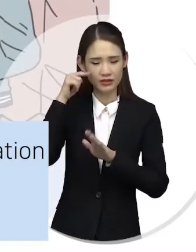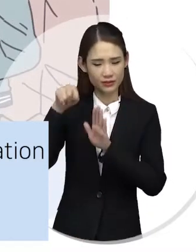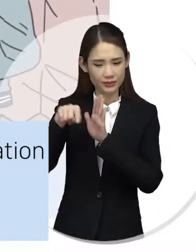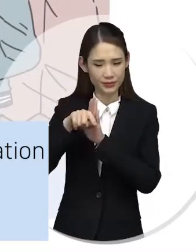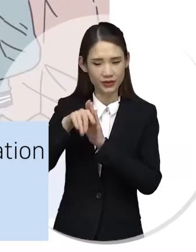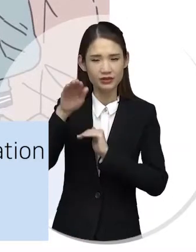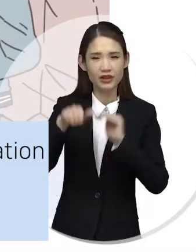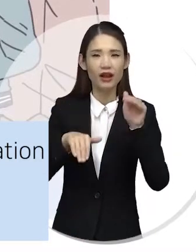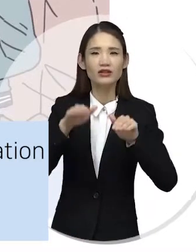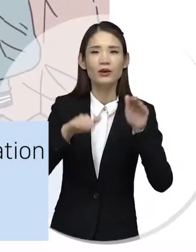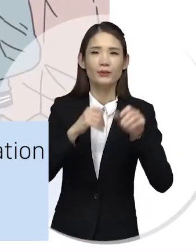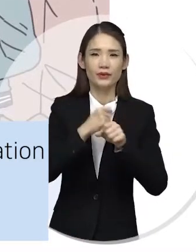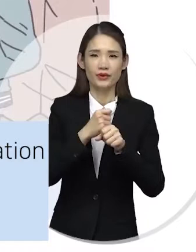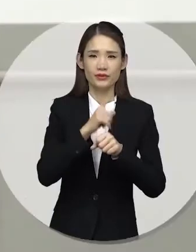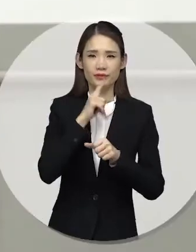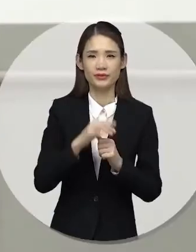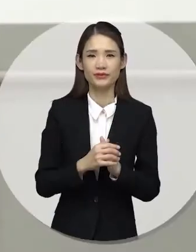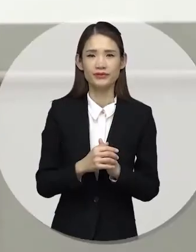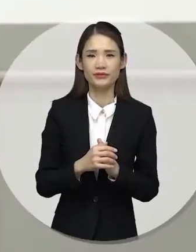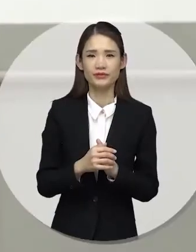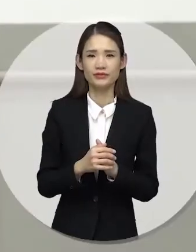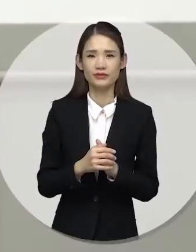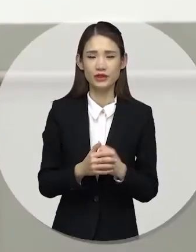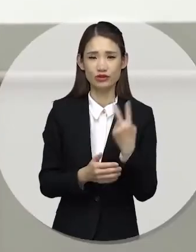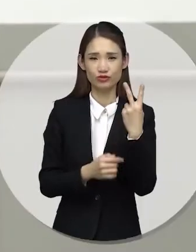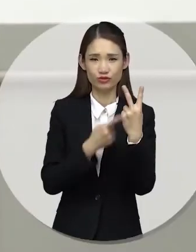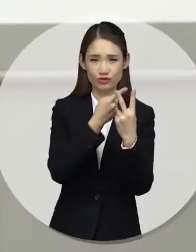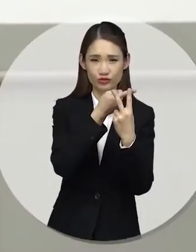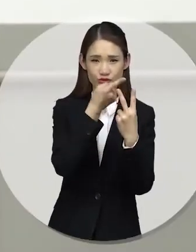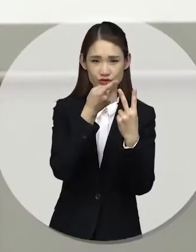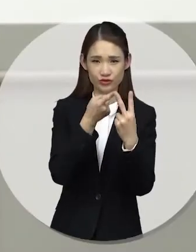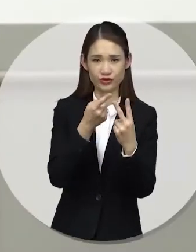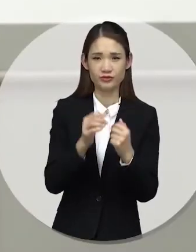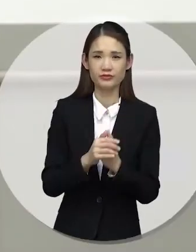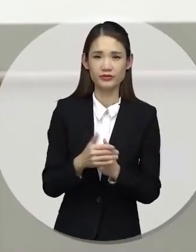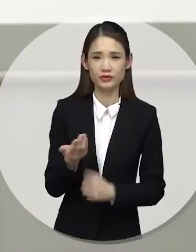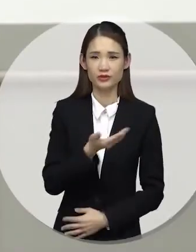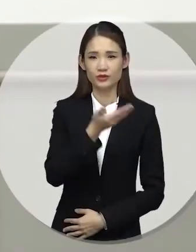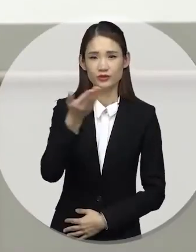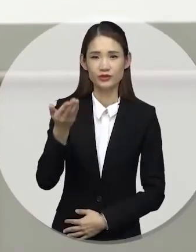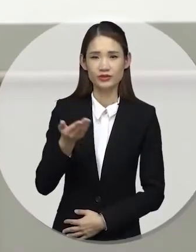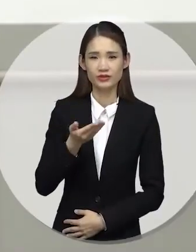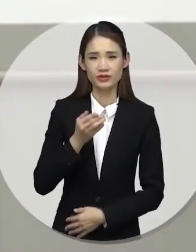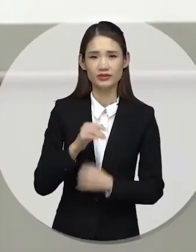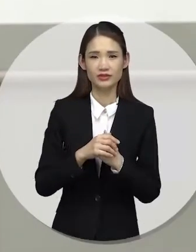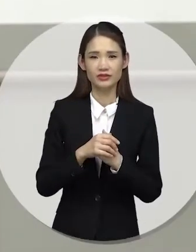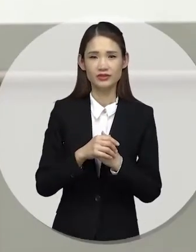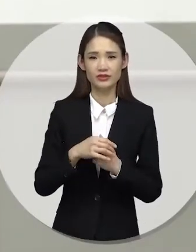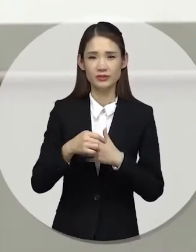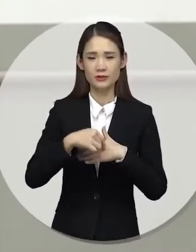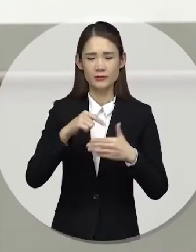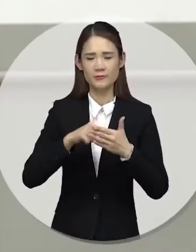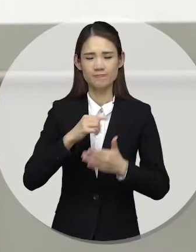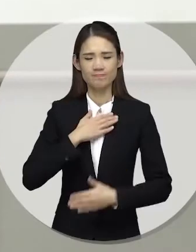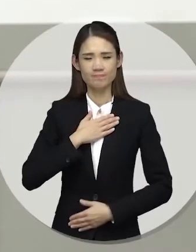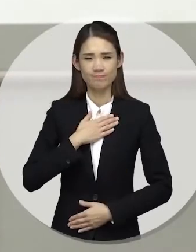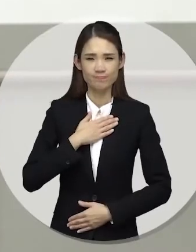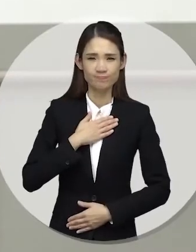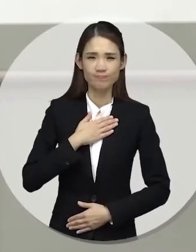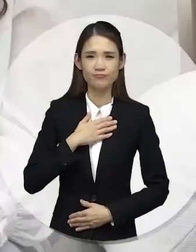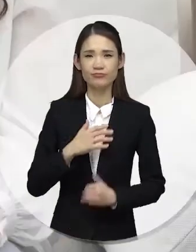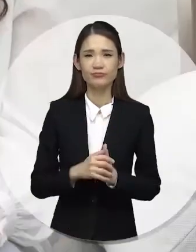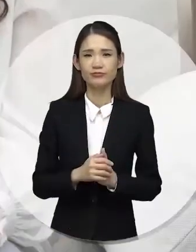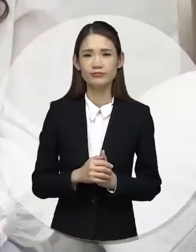인식을 가지고 차별하는 경우. 자, 이 두 가지 중에 어떤 게 여러분들의 또 마음을 울리게